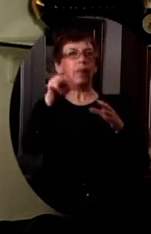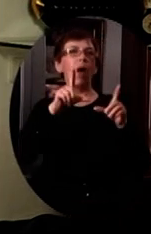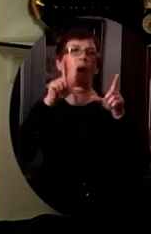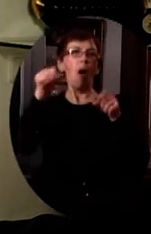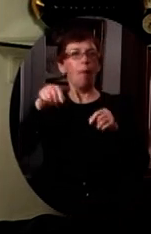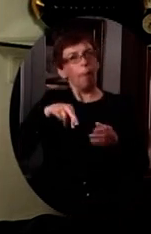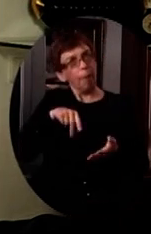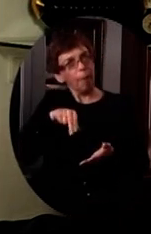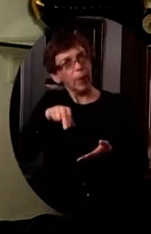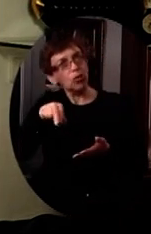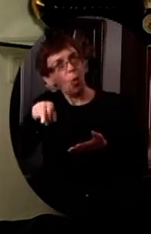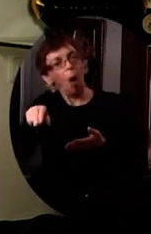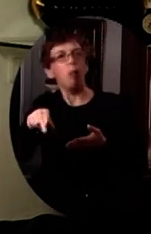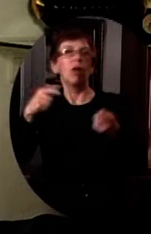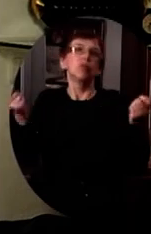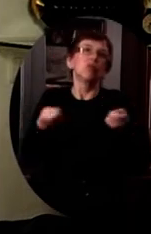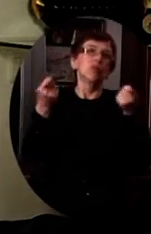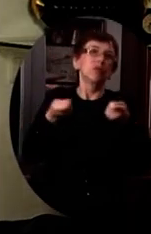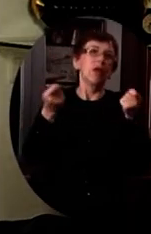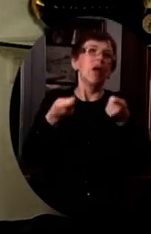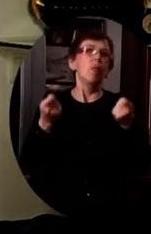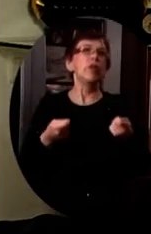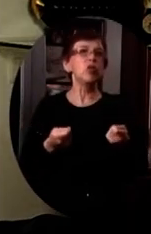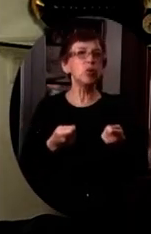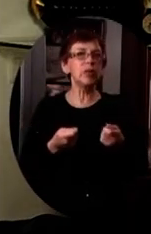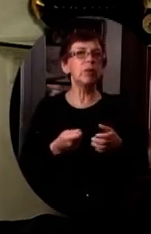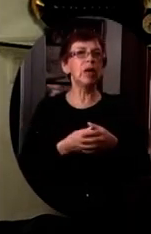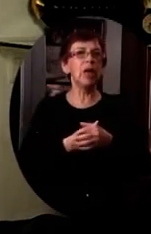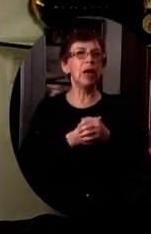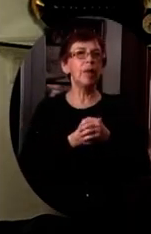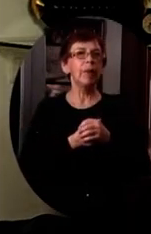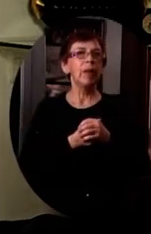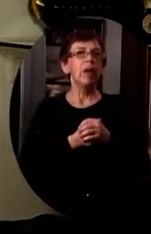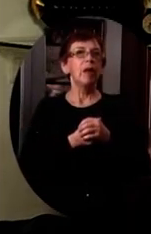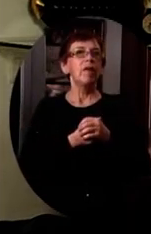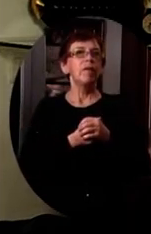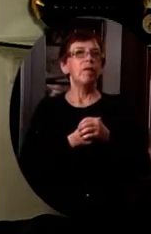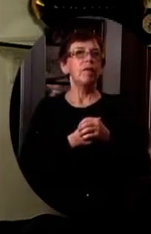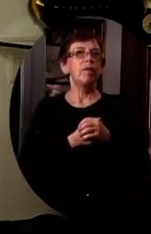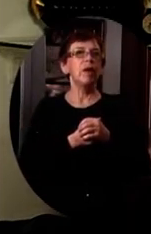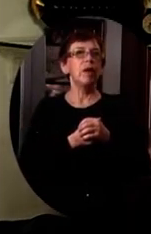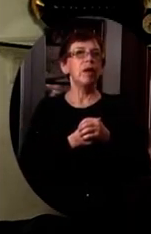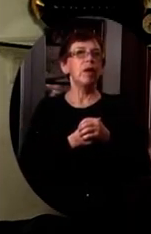ברגל או שלקחתם מגלה וסוס? בסוס עם מגלה,